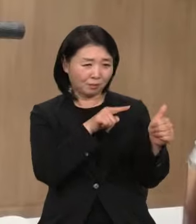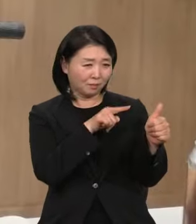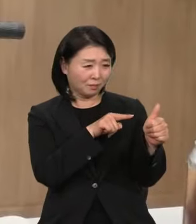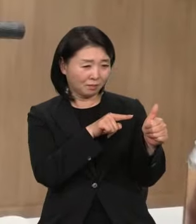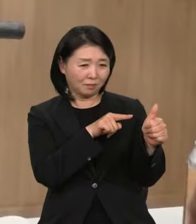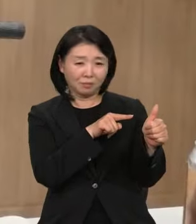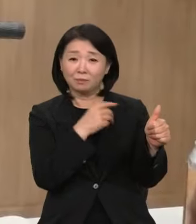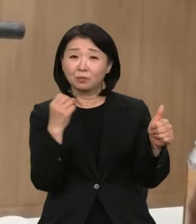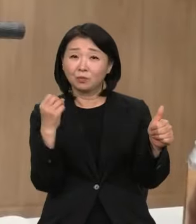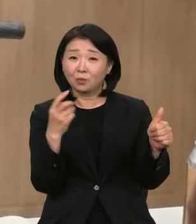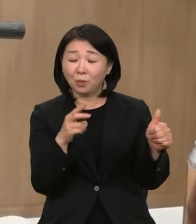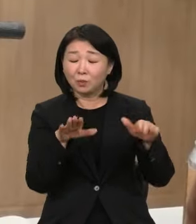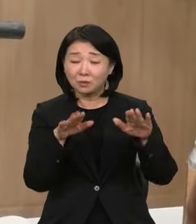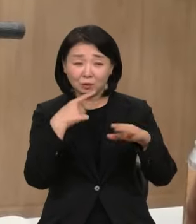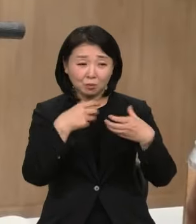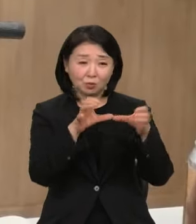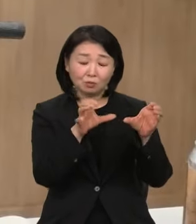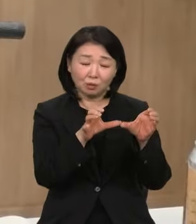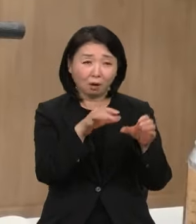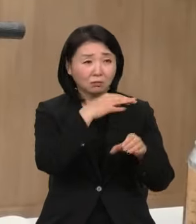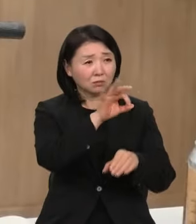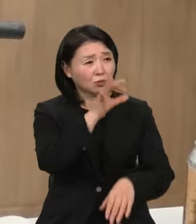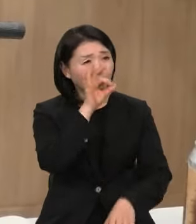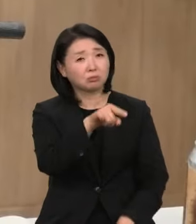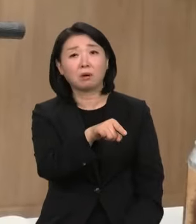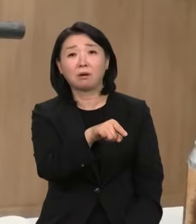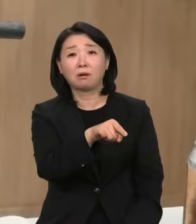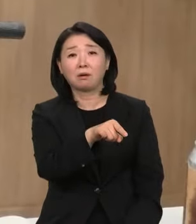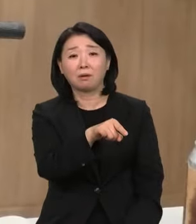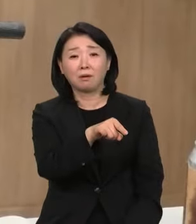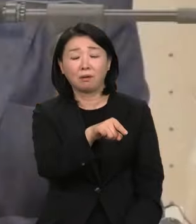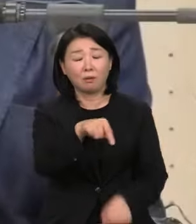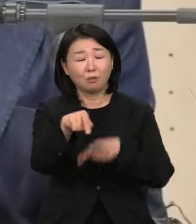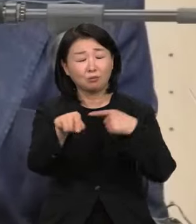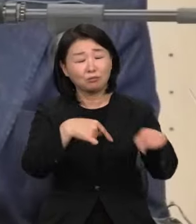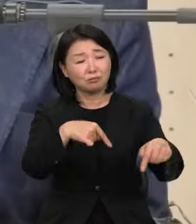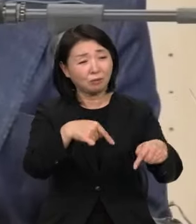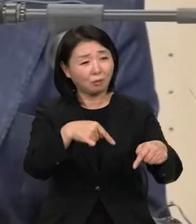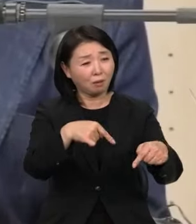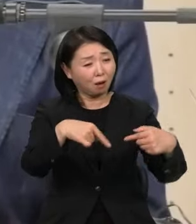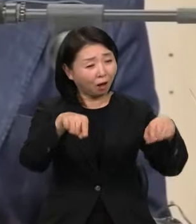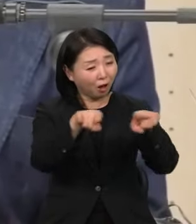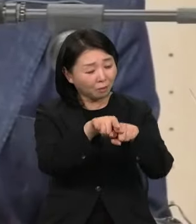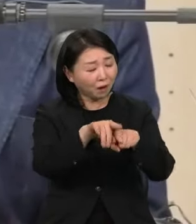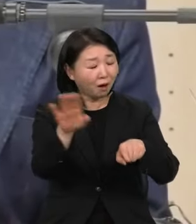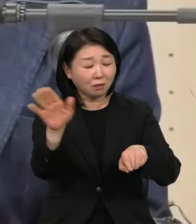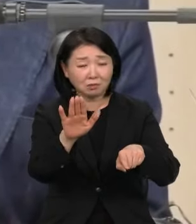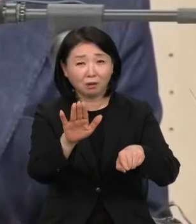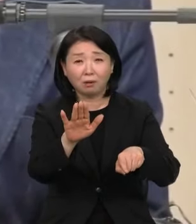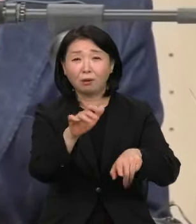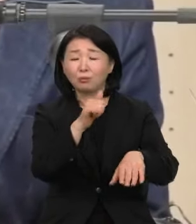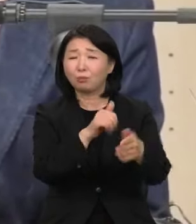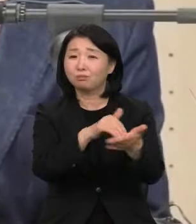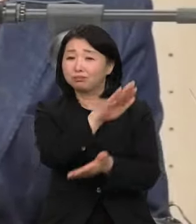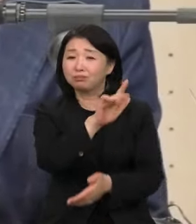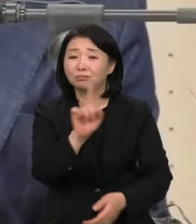대표나 지금의 민주당은 인정할 수 없어 이게 국정의 파트너라고 생각 안 해요 그래서 약간 갈라치기 한 느낌이